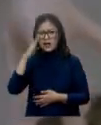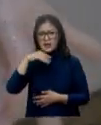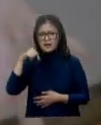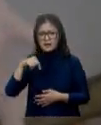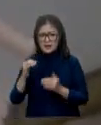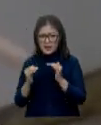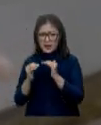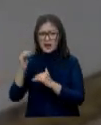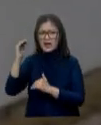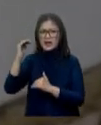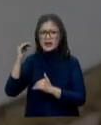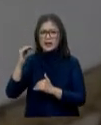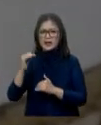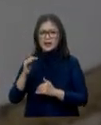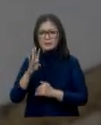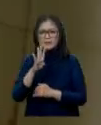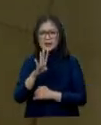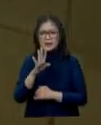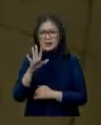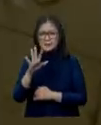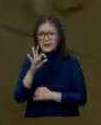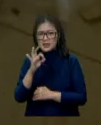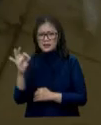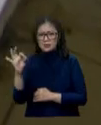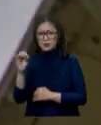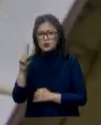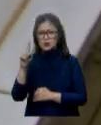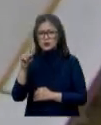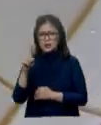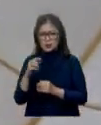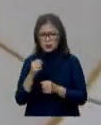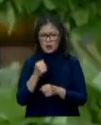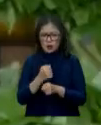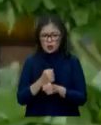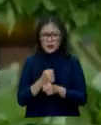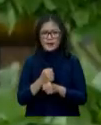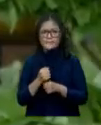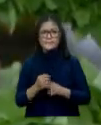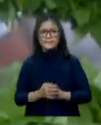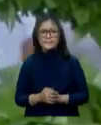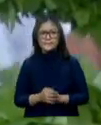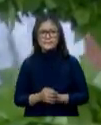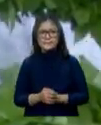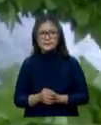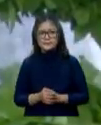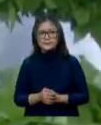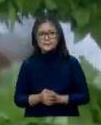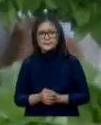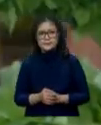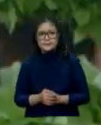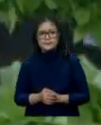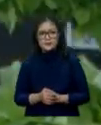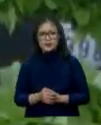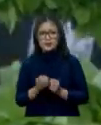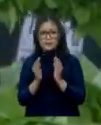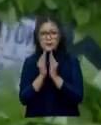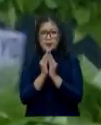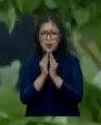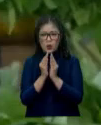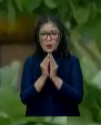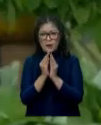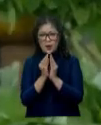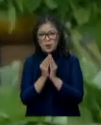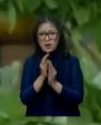yakni menjadi Rp45.000 per kgnya naiknya dari kapan Bang bawang-bawangan Bang bawang-bawangan sudah seminggu seminggu yang lalu